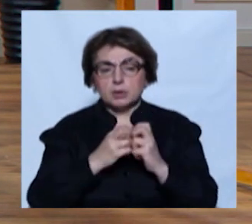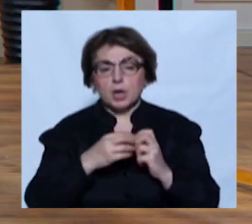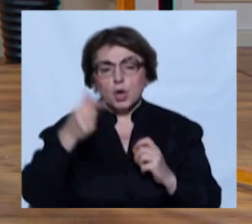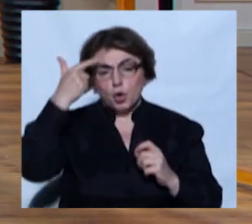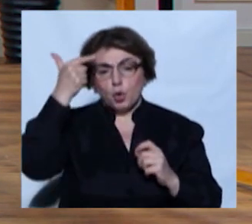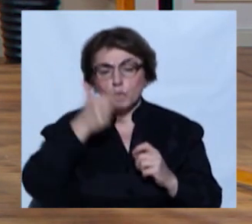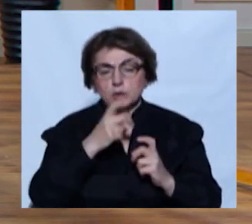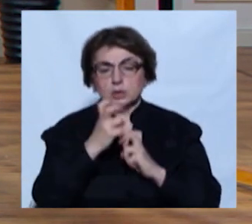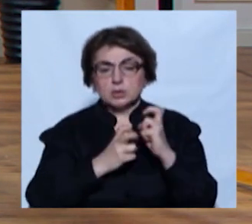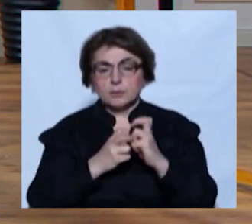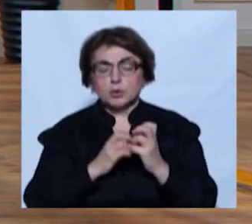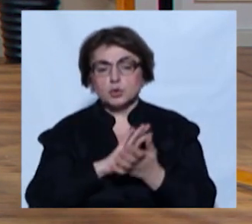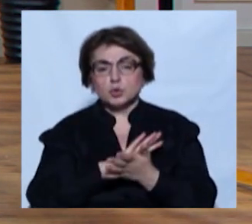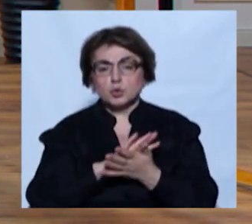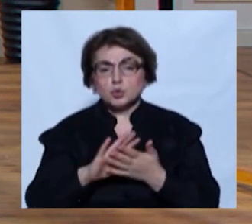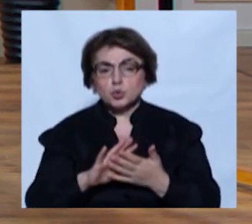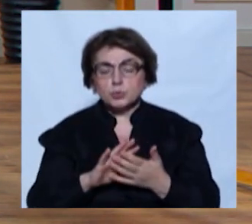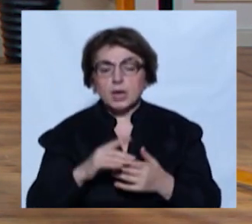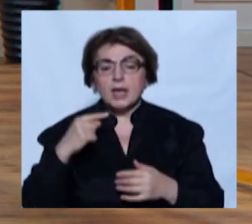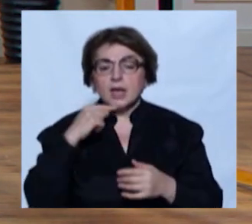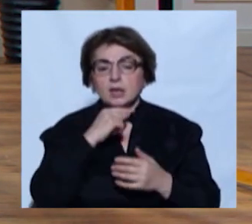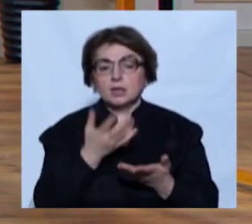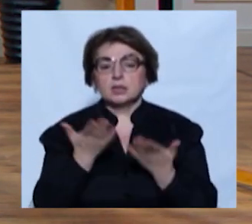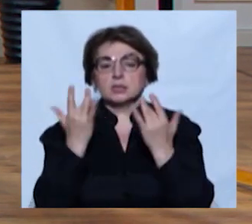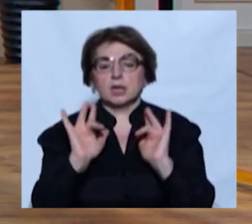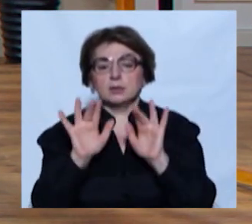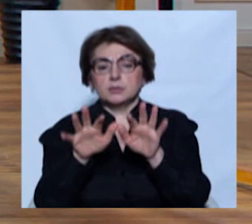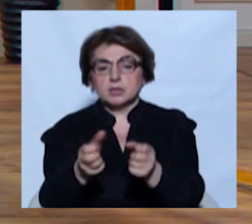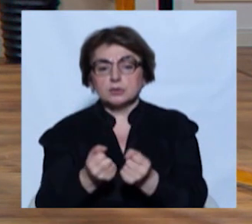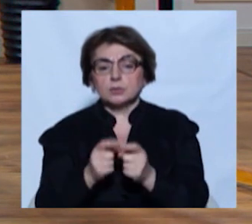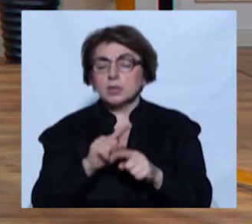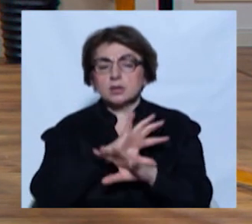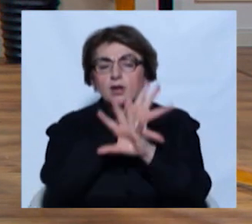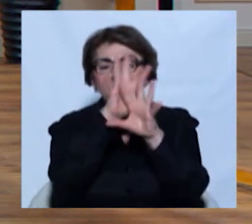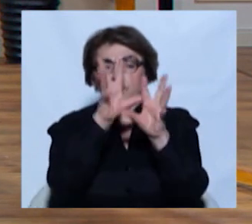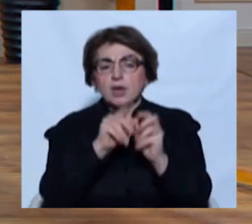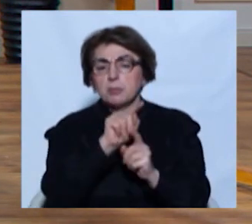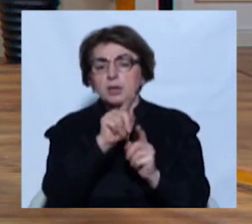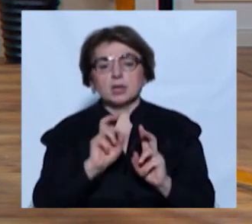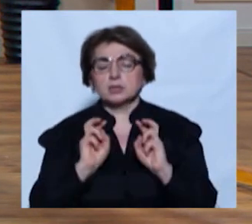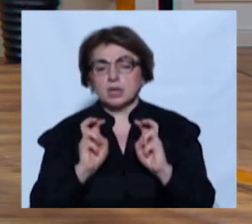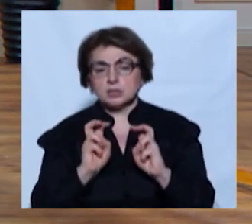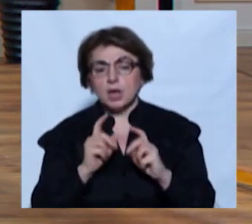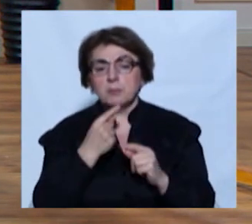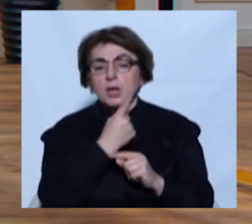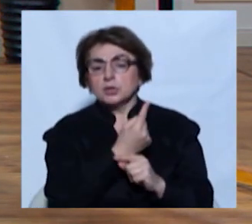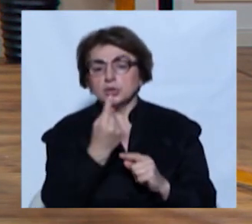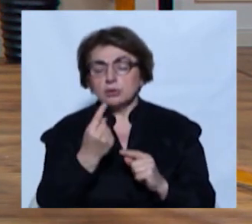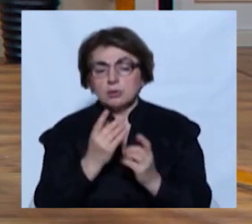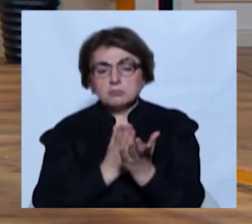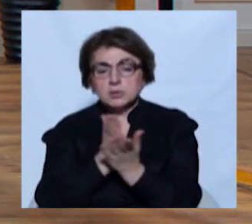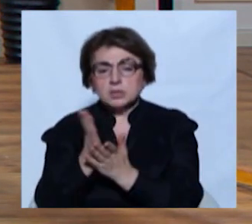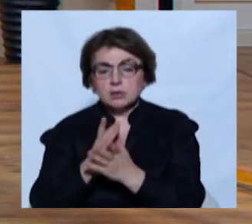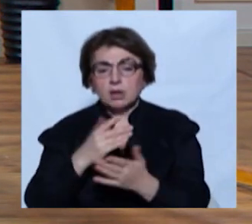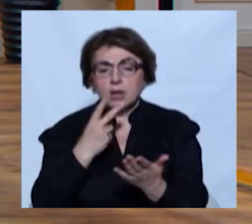ება სუფთა ენერგიის ხელმისაწვდომობა. რას ნიშნავს ეს ყველაფერი? მე თავისთავად დღეს ვერ მოვახერხებ 17-ე მიზანის